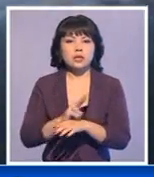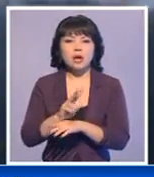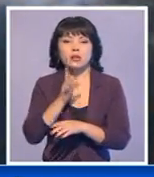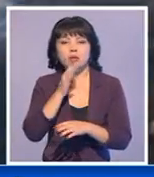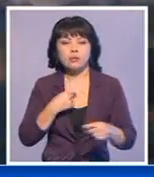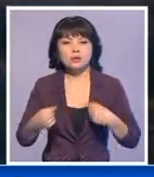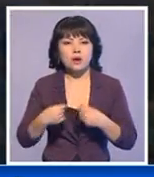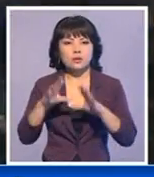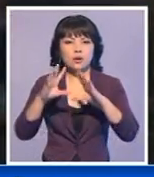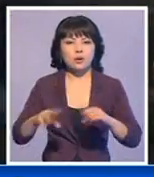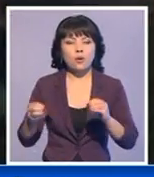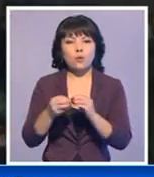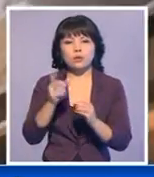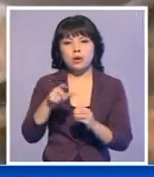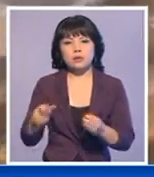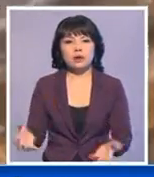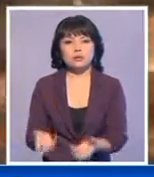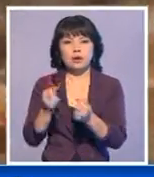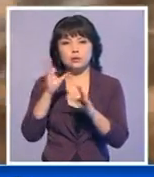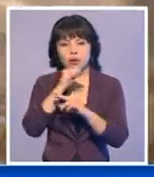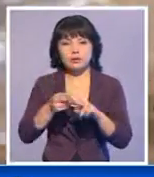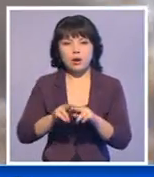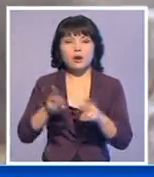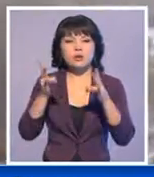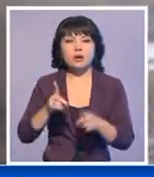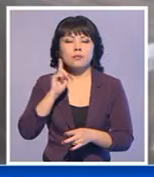нәтижесінде ондаған адам құтқарылды. Апаттың себебі әзірге